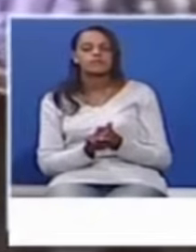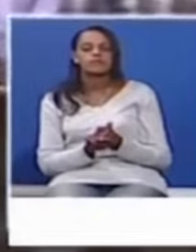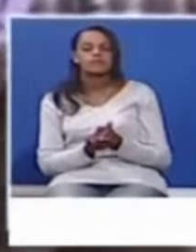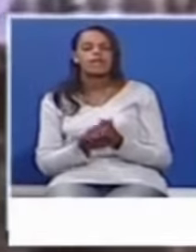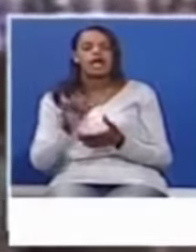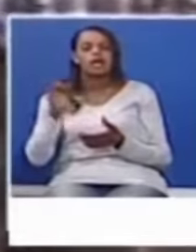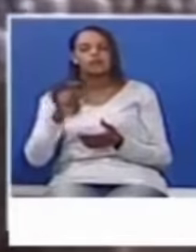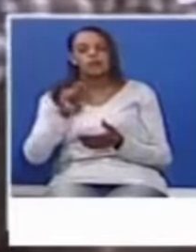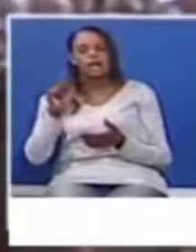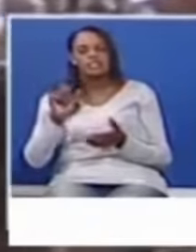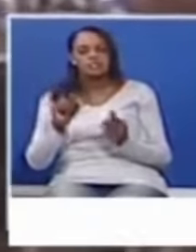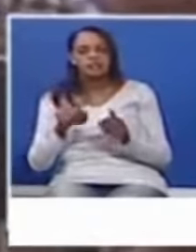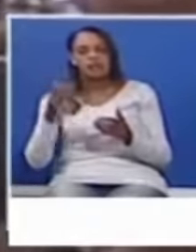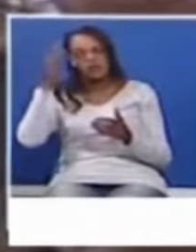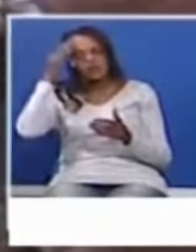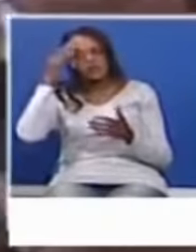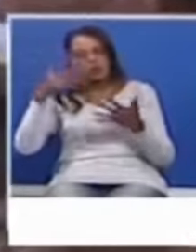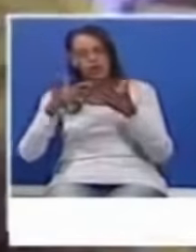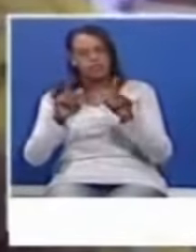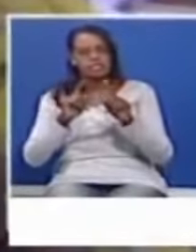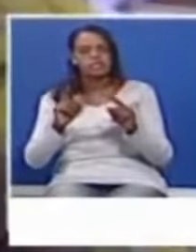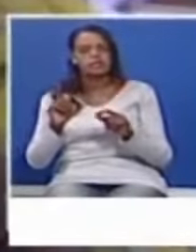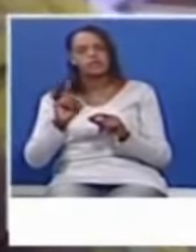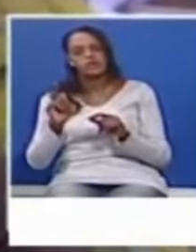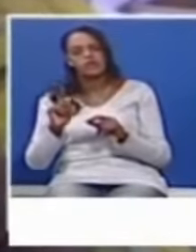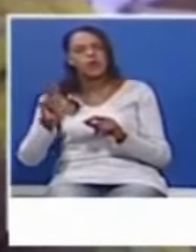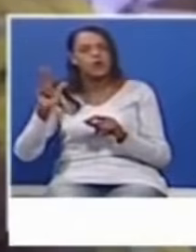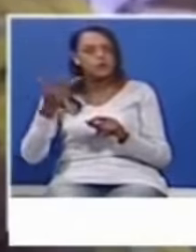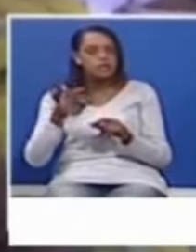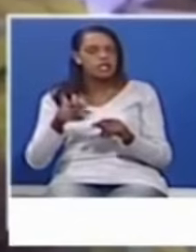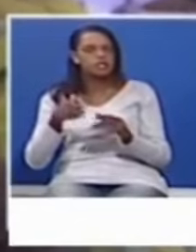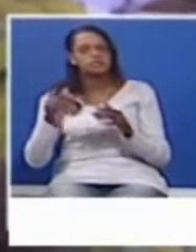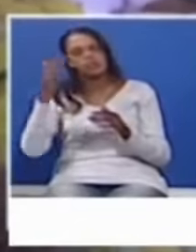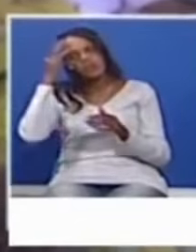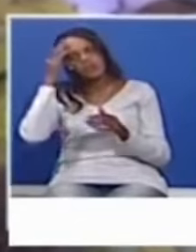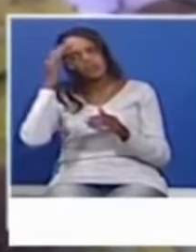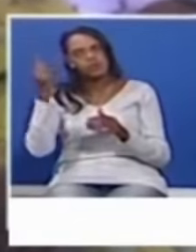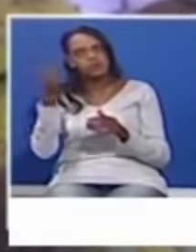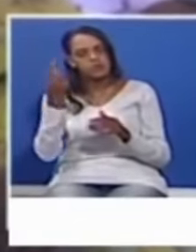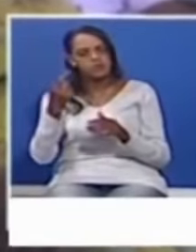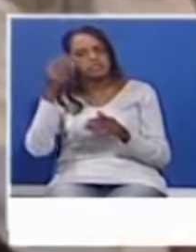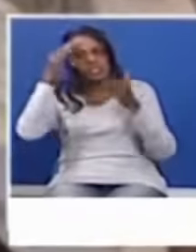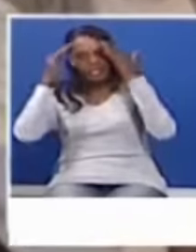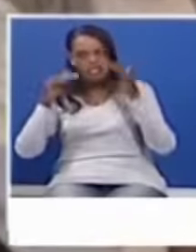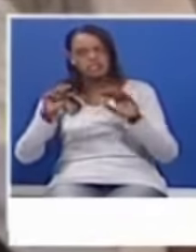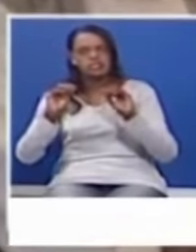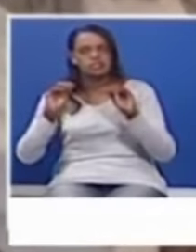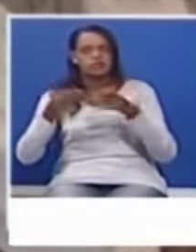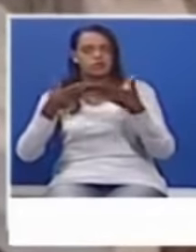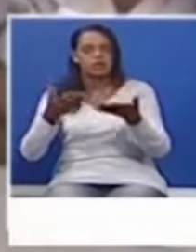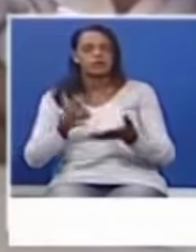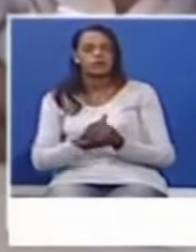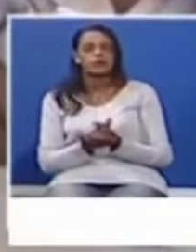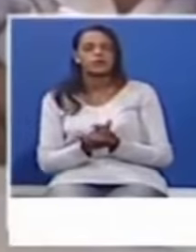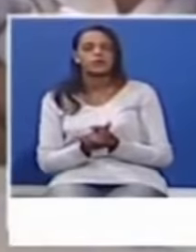ኣብ ዞባ ኣንሰባ ኣፍልጦ ሕብረተሰብ ኣብ ሕማማት ንፍዮን ሩቤላን ንምክልኻል ዝዓለመን ኣፍልጦ ቱሪዝማዊ ፀጋታት ዘዕብን ኣስተምህሮታት ተወዲቡ።